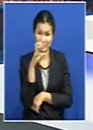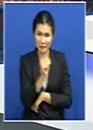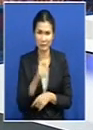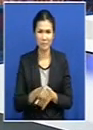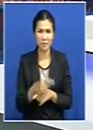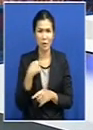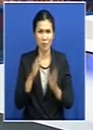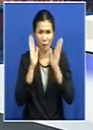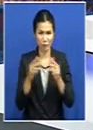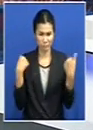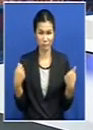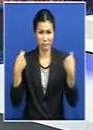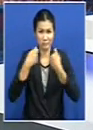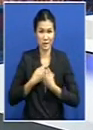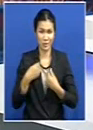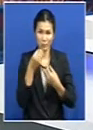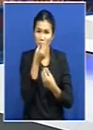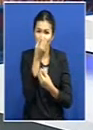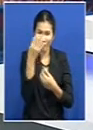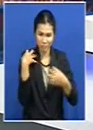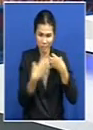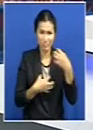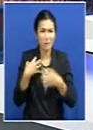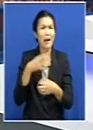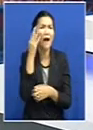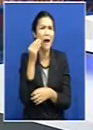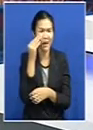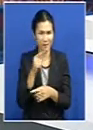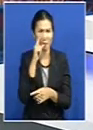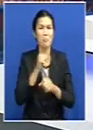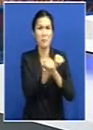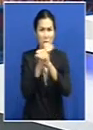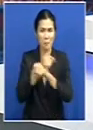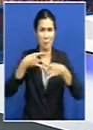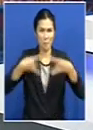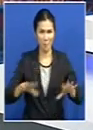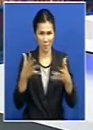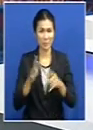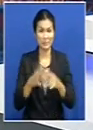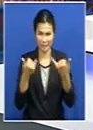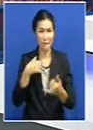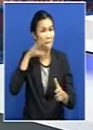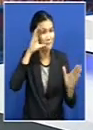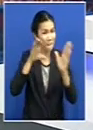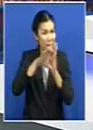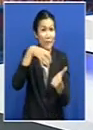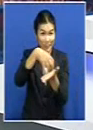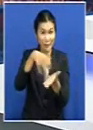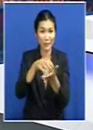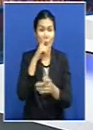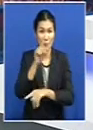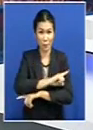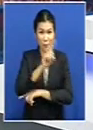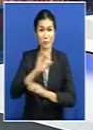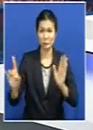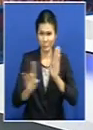นะคะหันมาใส่ชุดราายดอกอย่างนี้น่ารักด้วยแล้วแถมว่าปลอดภัยไม่โปไม่เปื่อยนะคะนี่นะค่ะเราจะมีบรรยากาศการเล่นสงกลางในวันสุดท้าย